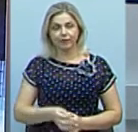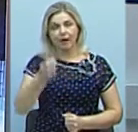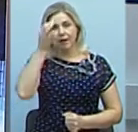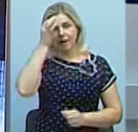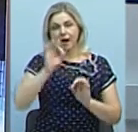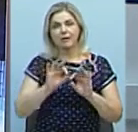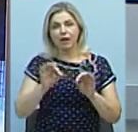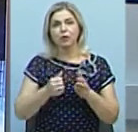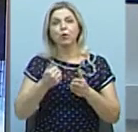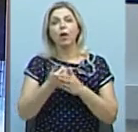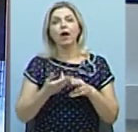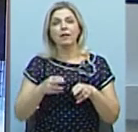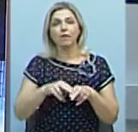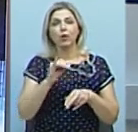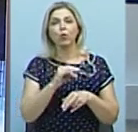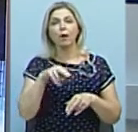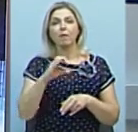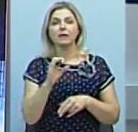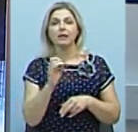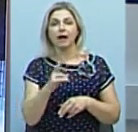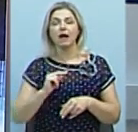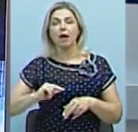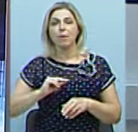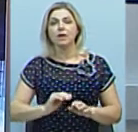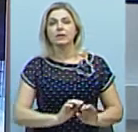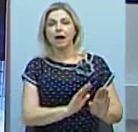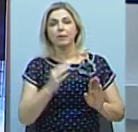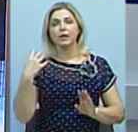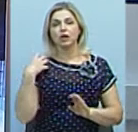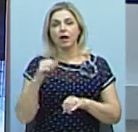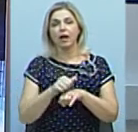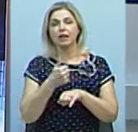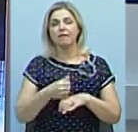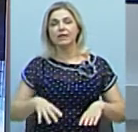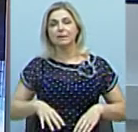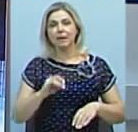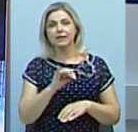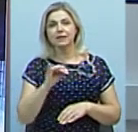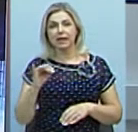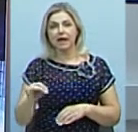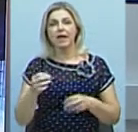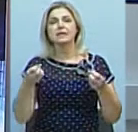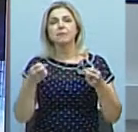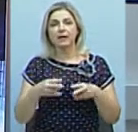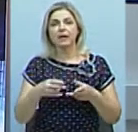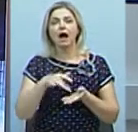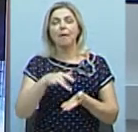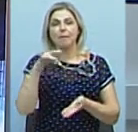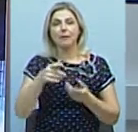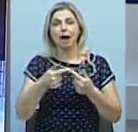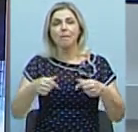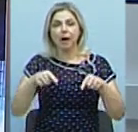Нагадаємо, до цього Юрій Пасік працював заступником начальника головної інспекції в Центральному апараті СБУ. Указ про